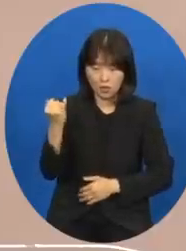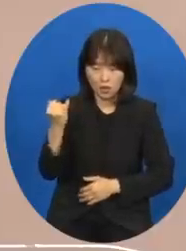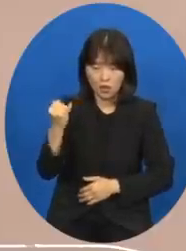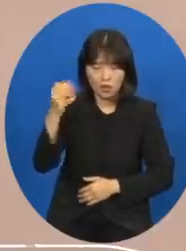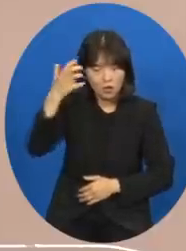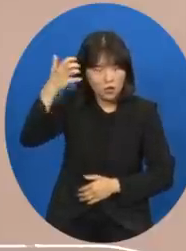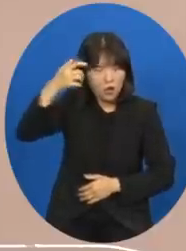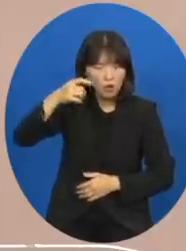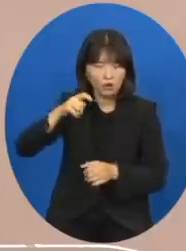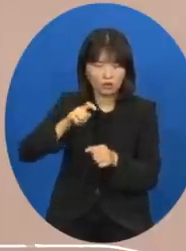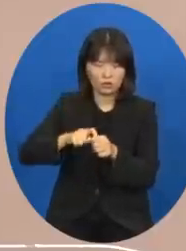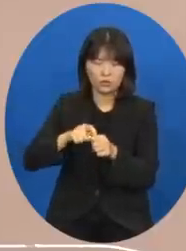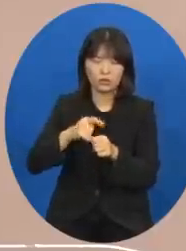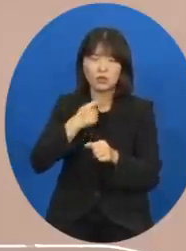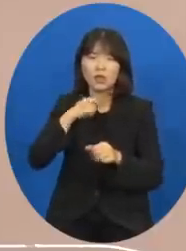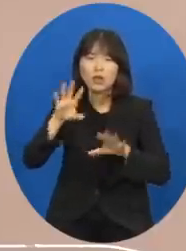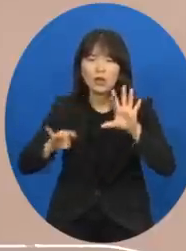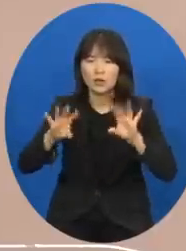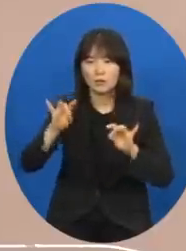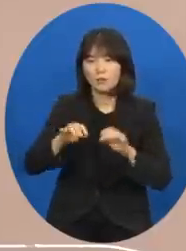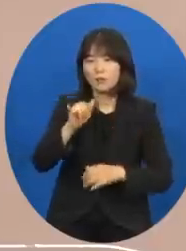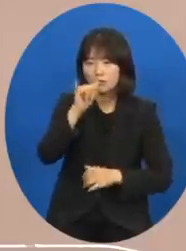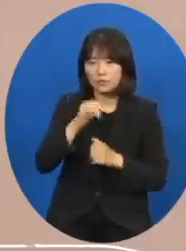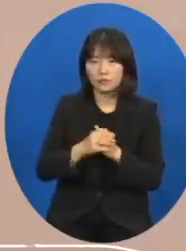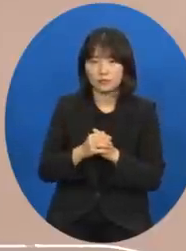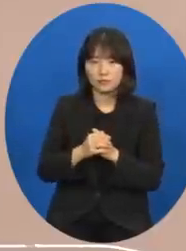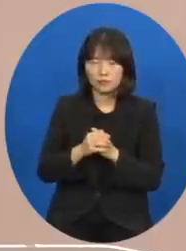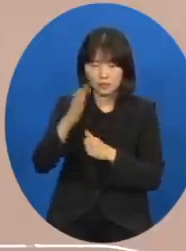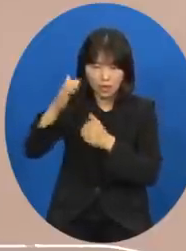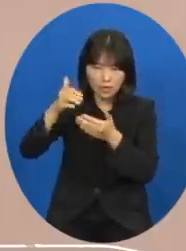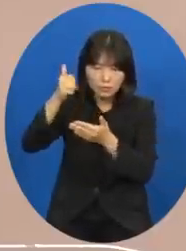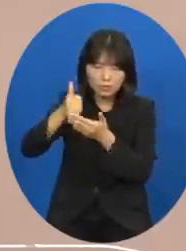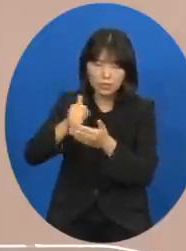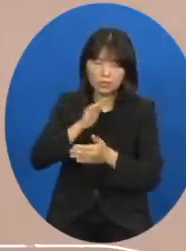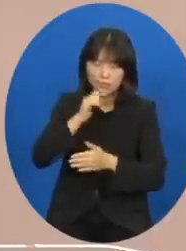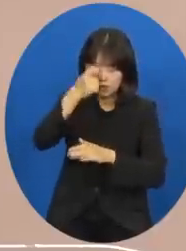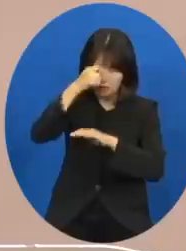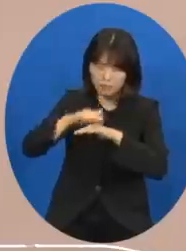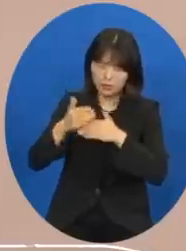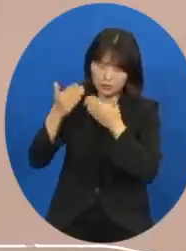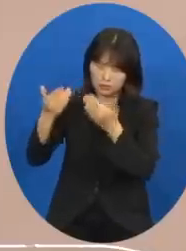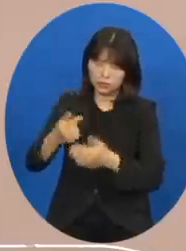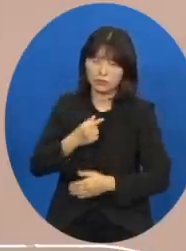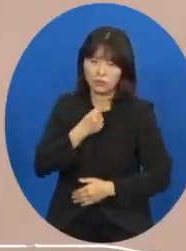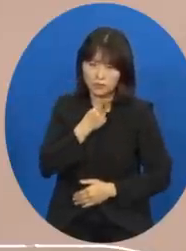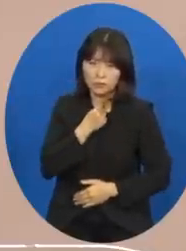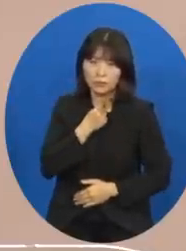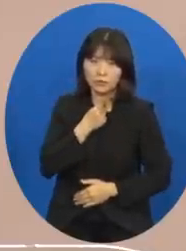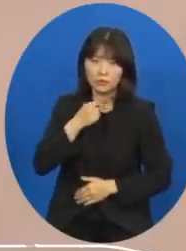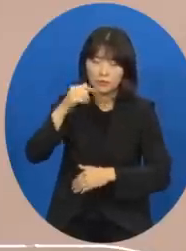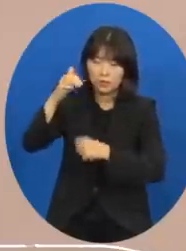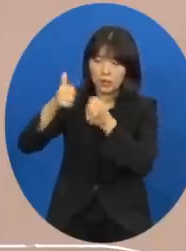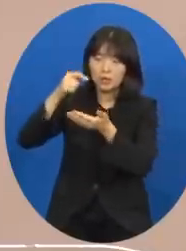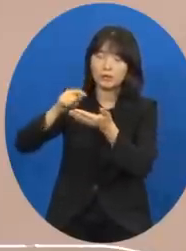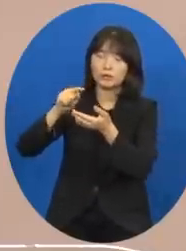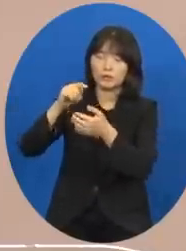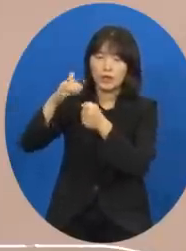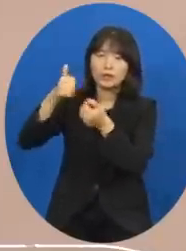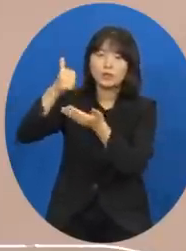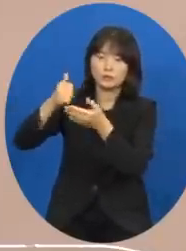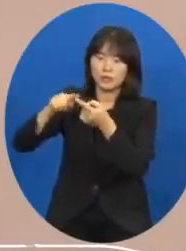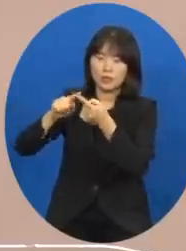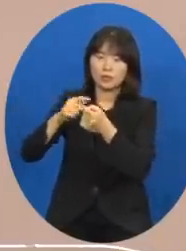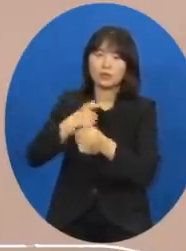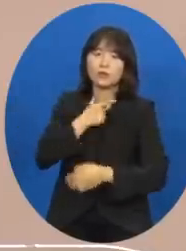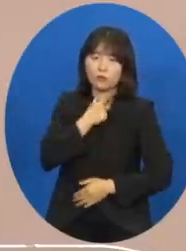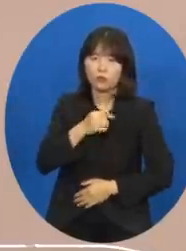영적인 갈망이 있었어요. 하나님께 정말 예배하고자 하는 하나님에 대한 소원이 있었던 거죠.